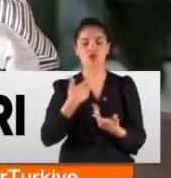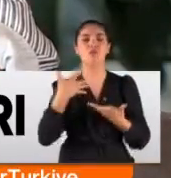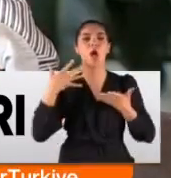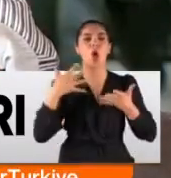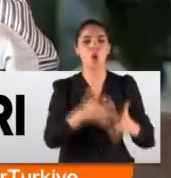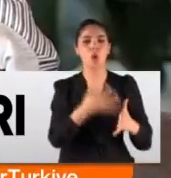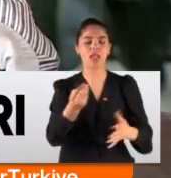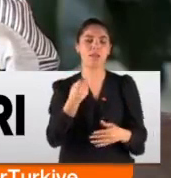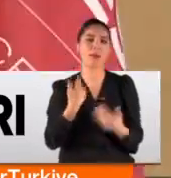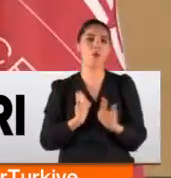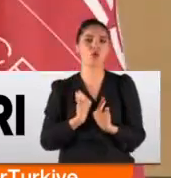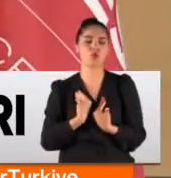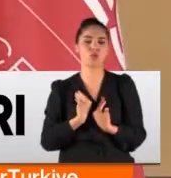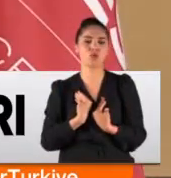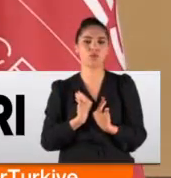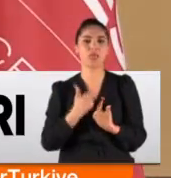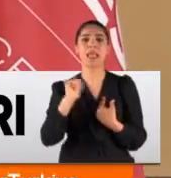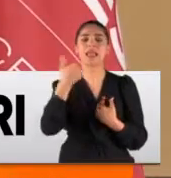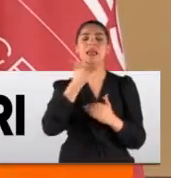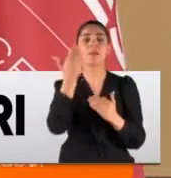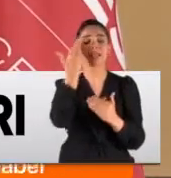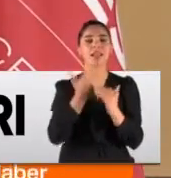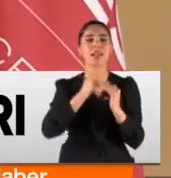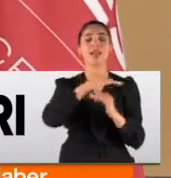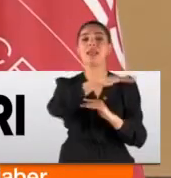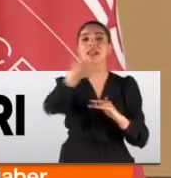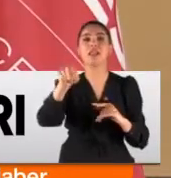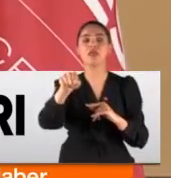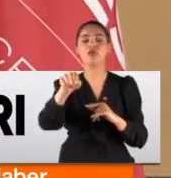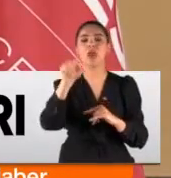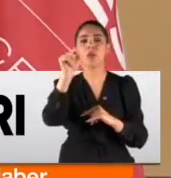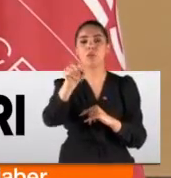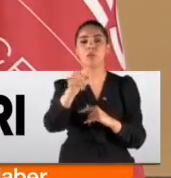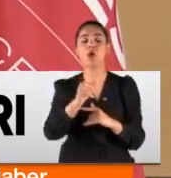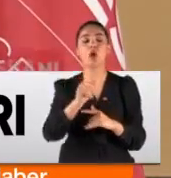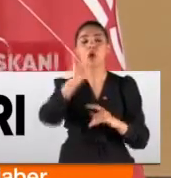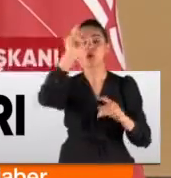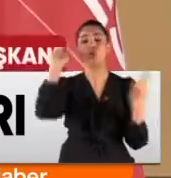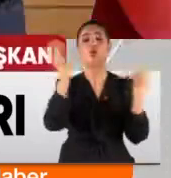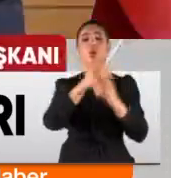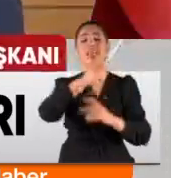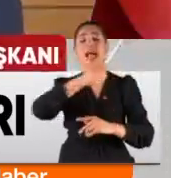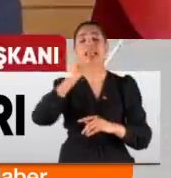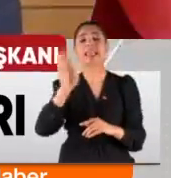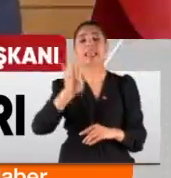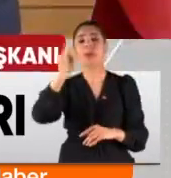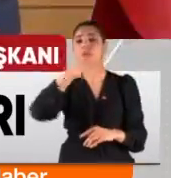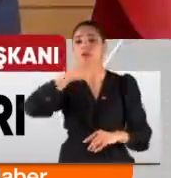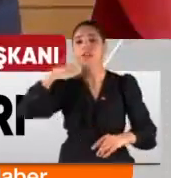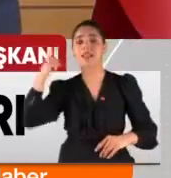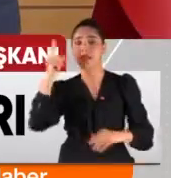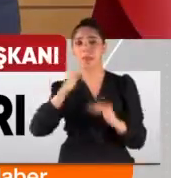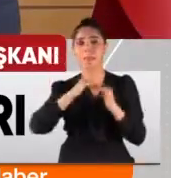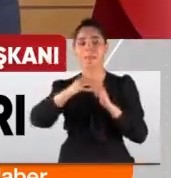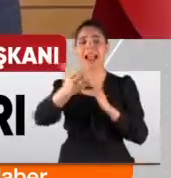üretmek borcumuzdur. Değerli izleyiciler, dünya demokrasi tarihine altın harflerle yazılan bir milletin